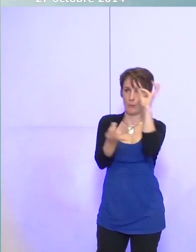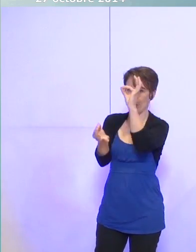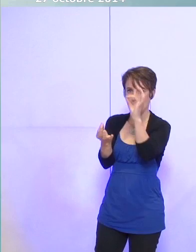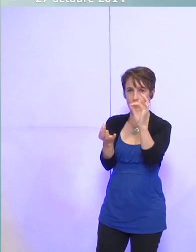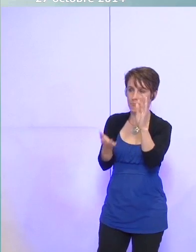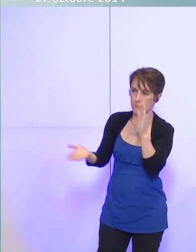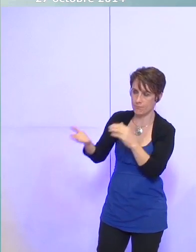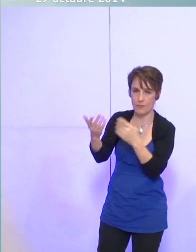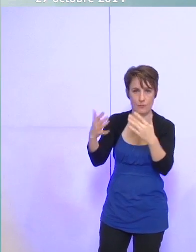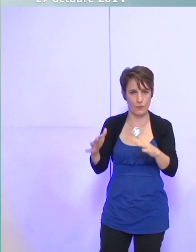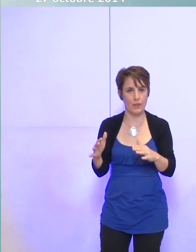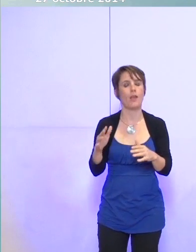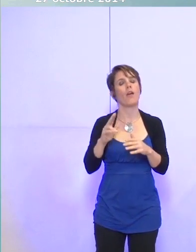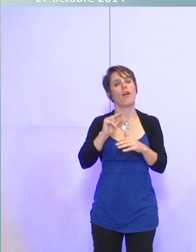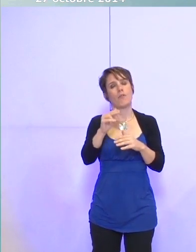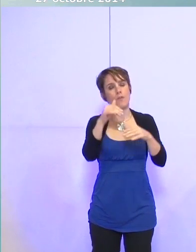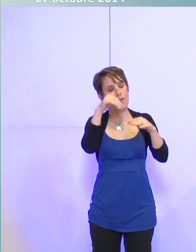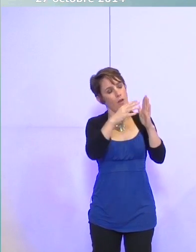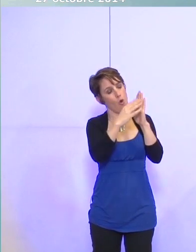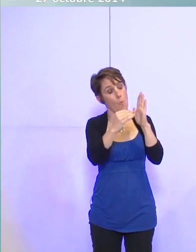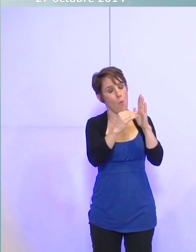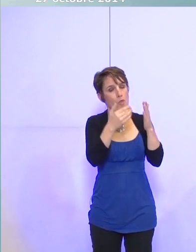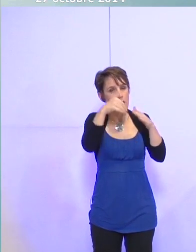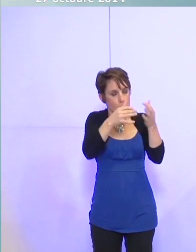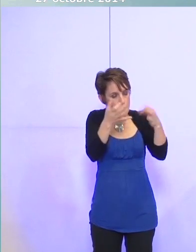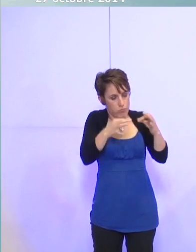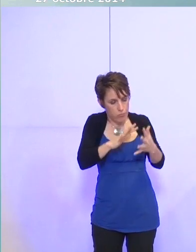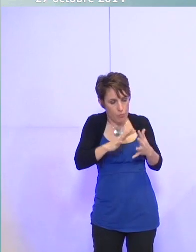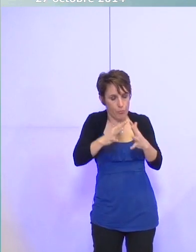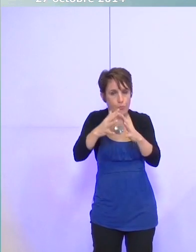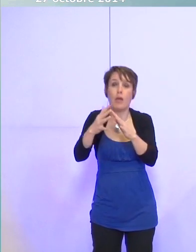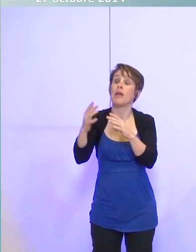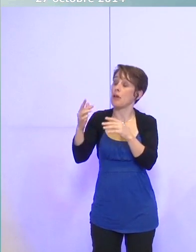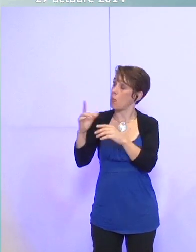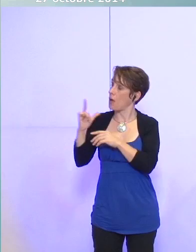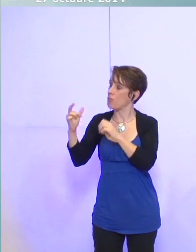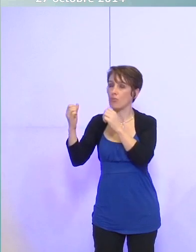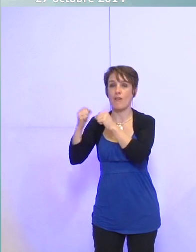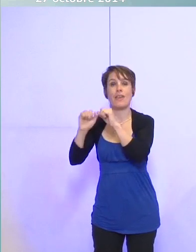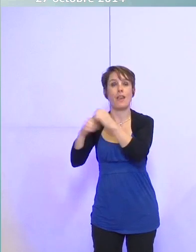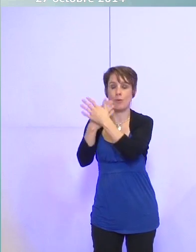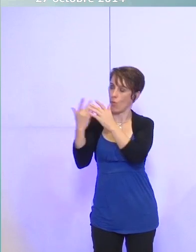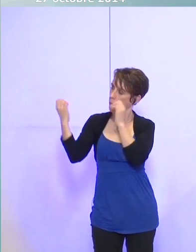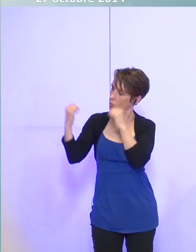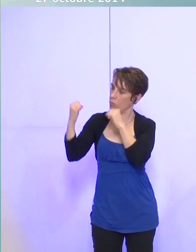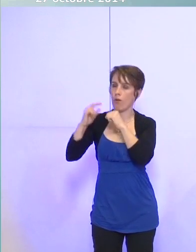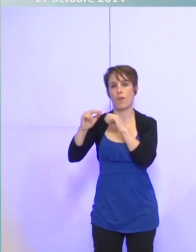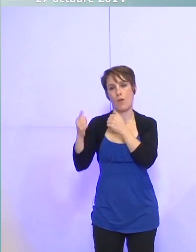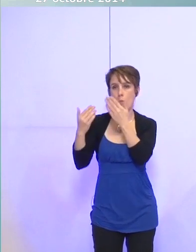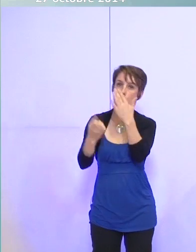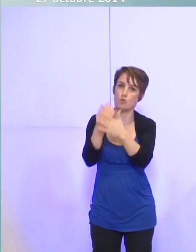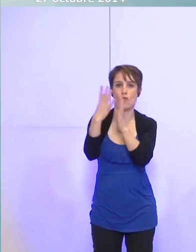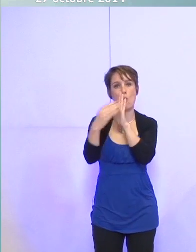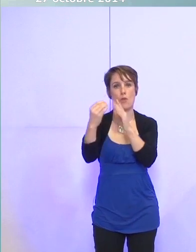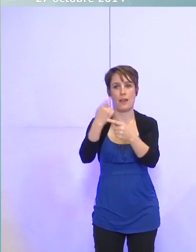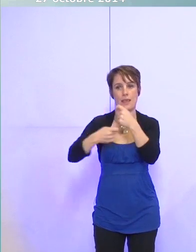être affinés et début 2015, en accord avec la métro, nous reviendrons délibérer pour adopter un nouveau modèle économique à mettre en place d'ici